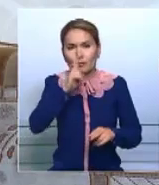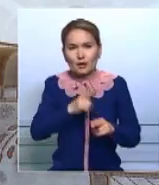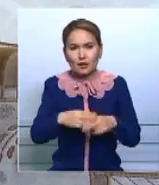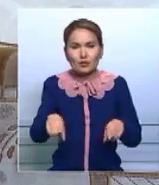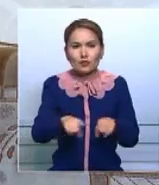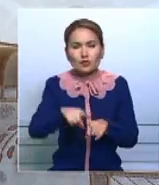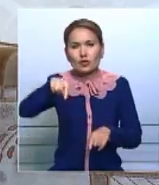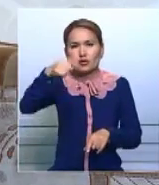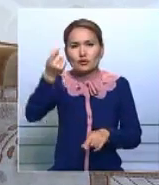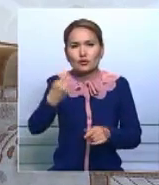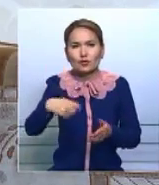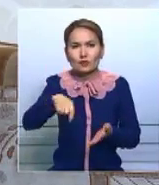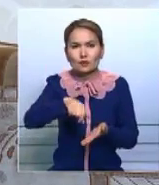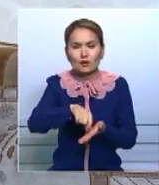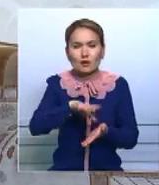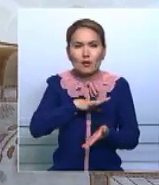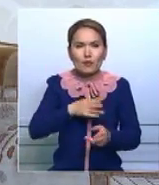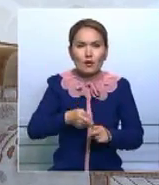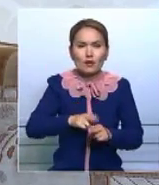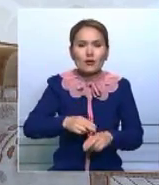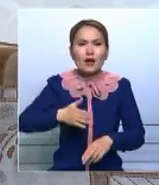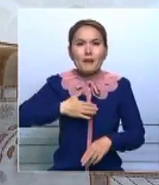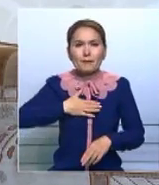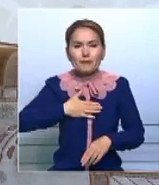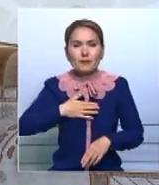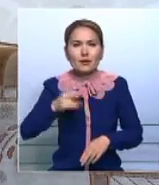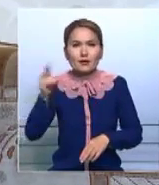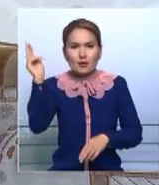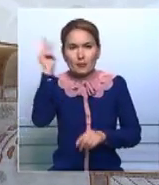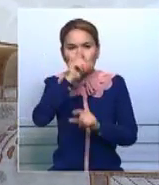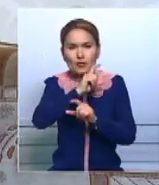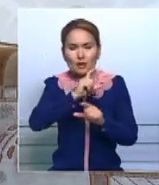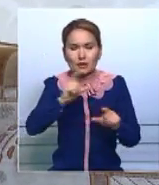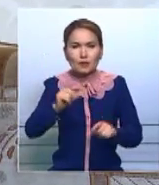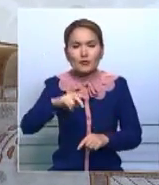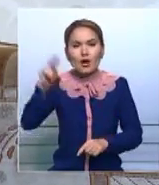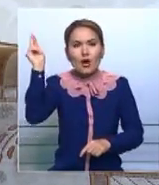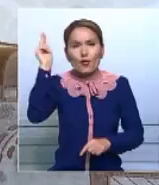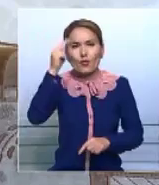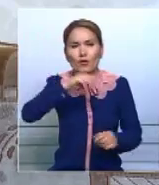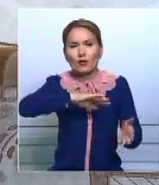пойызға отырдым. Жеткен соң мені Балаклава мектебіне оқуға жіберді. Кейін Қара